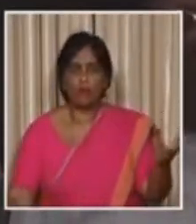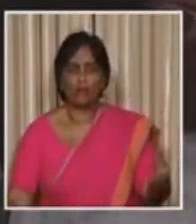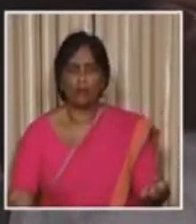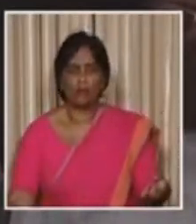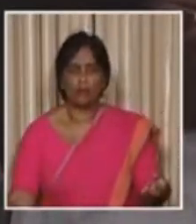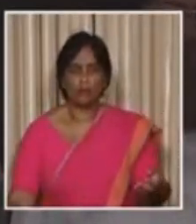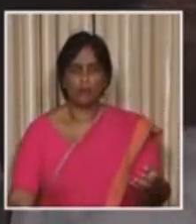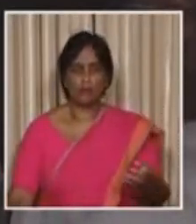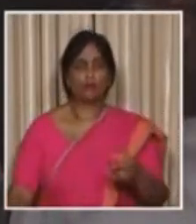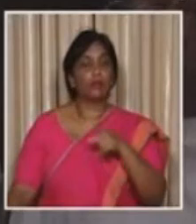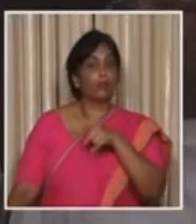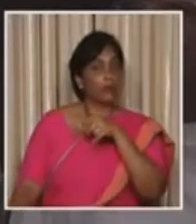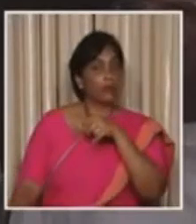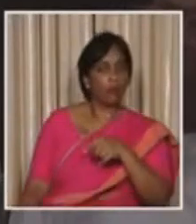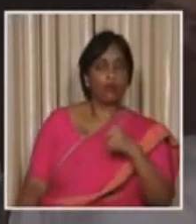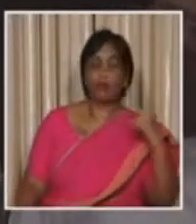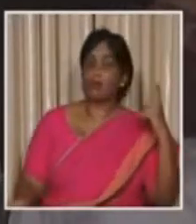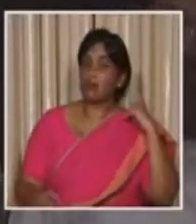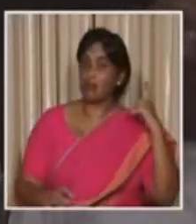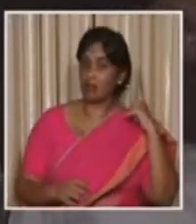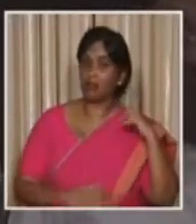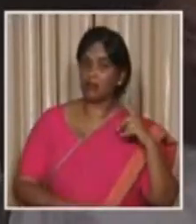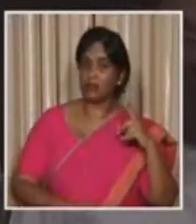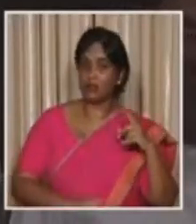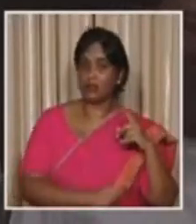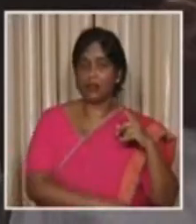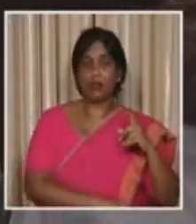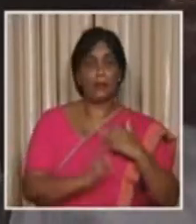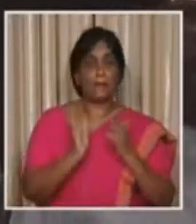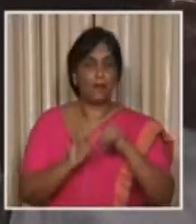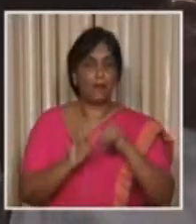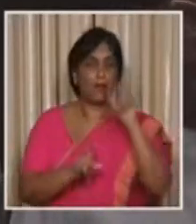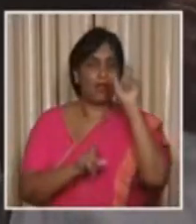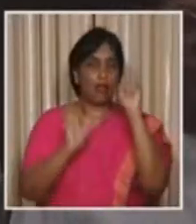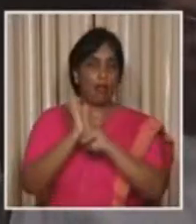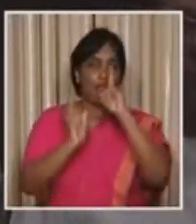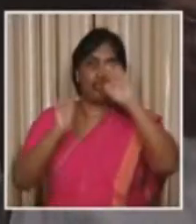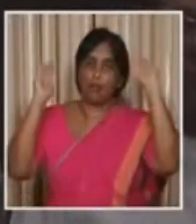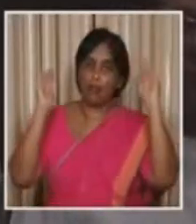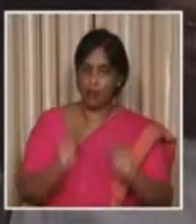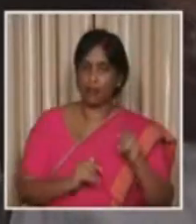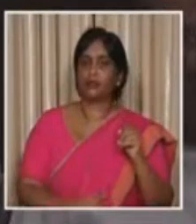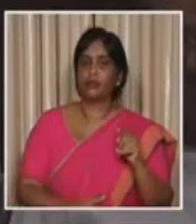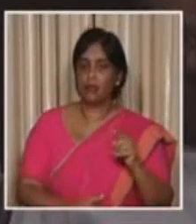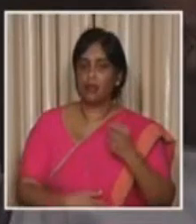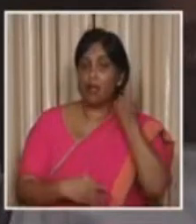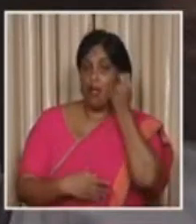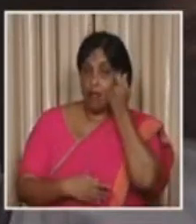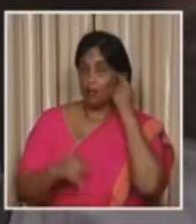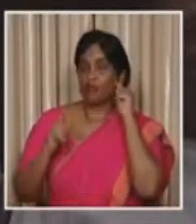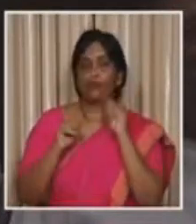හැසුරුනේ. එයිදී සන්නද්ධ හමුදාවල සමාජිකයන් ලක්ෂයකට අඩු කිරීම සඳහා වන